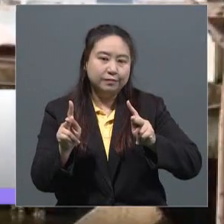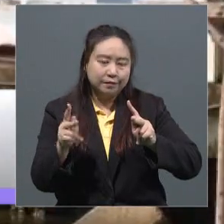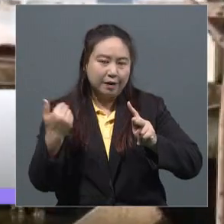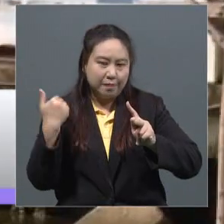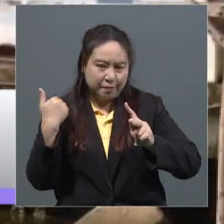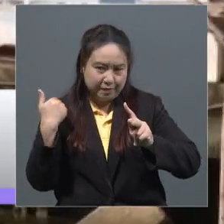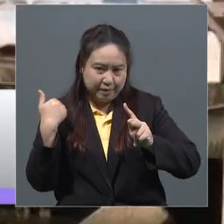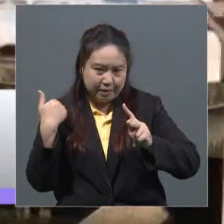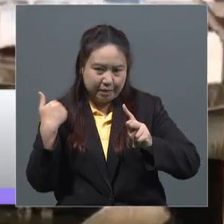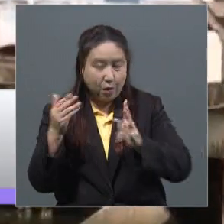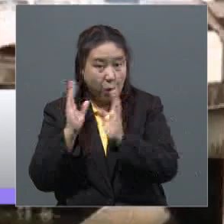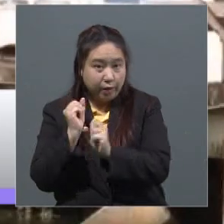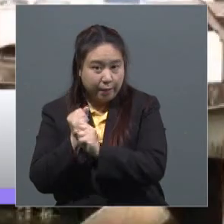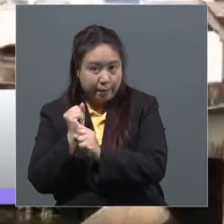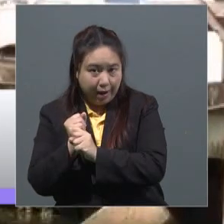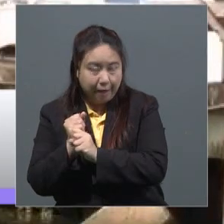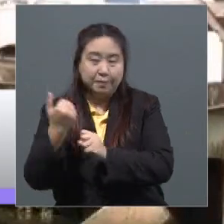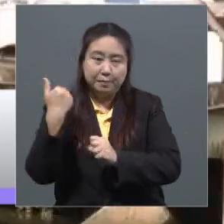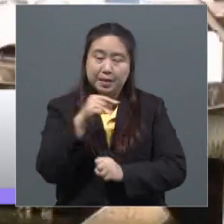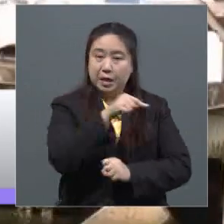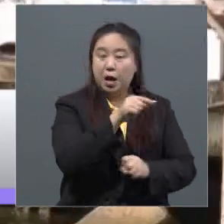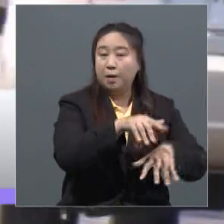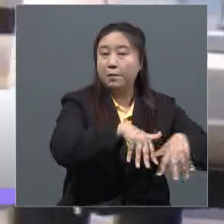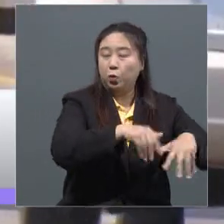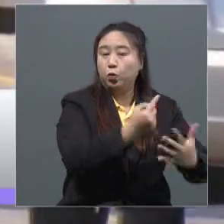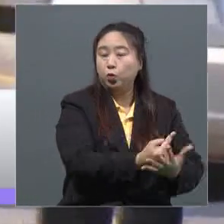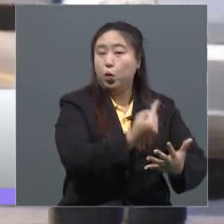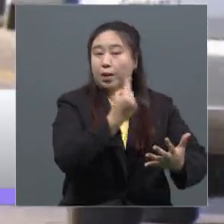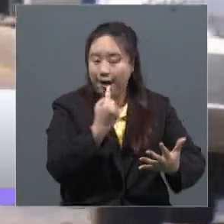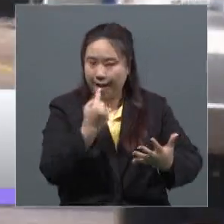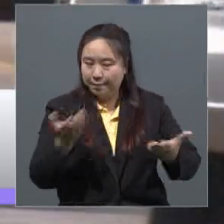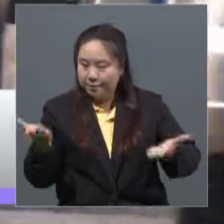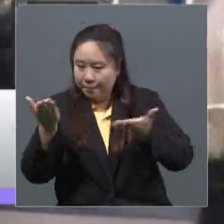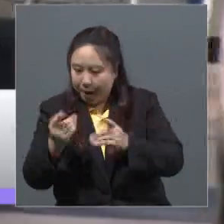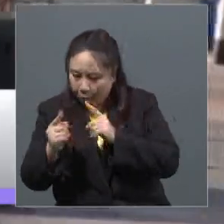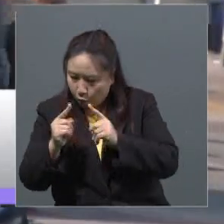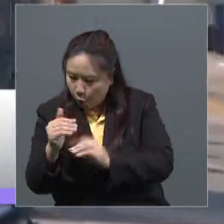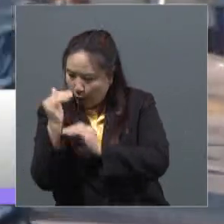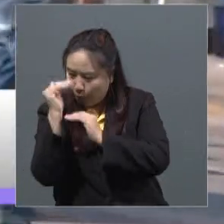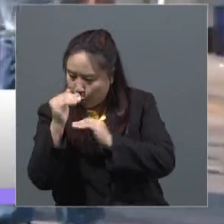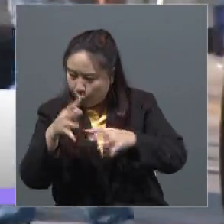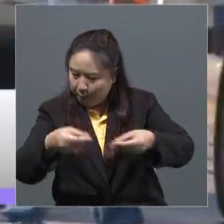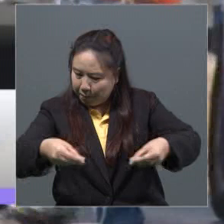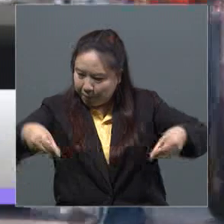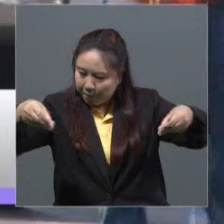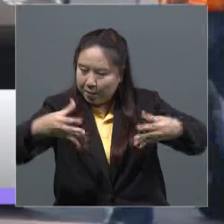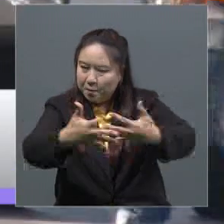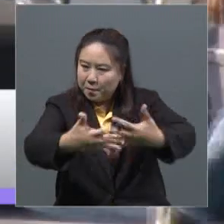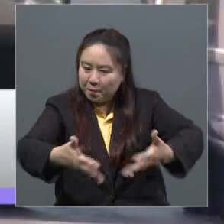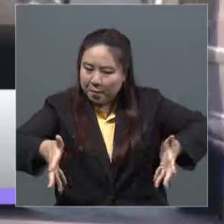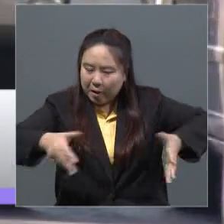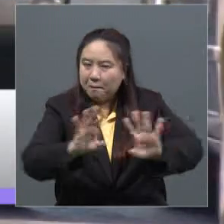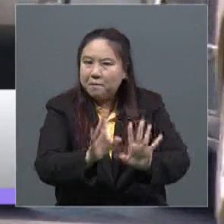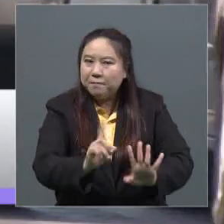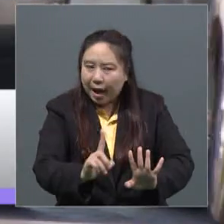ที่และตัวแทนชาวประมงดำเนินการเรื่องนี้รวมทั้งกำหนดรายละเอียดของพงพางไว้ด้วยพร้อมเสนอไปยังนายกรัฐมนตรี